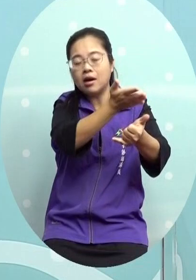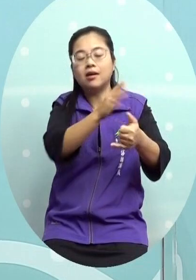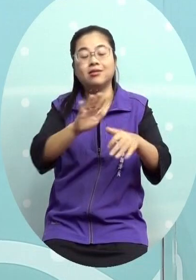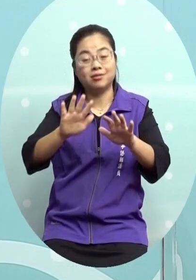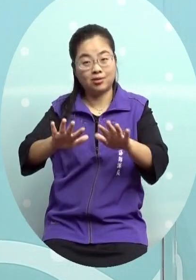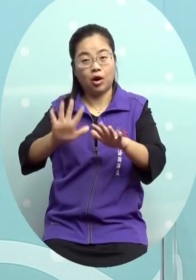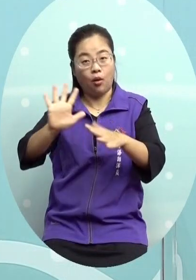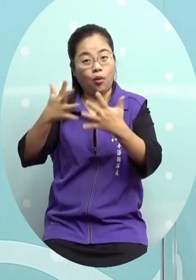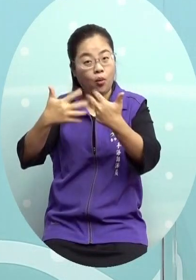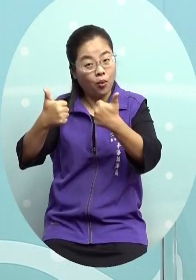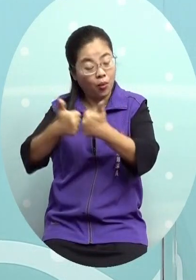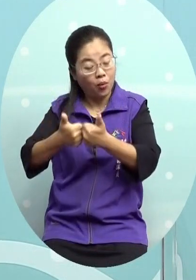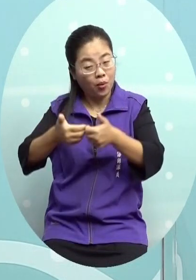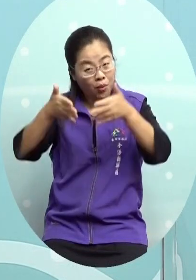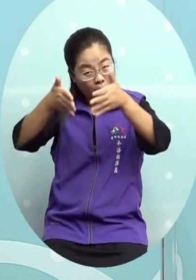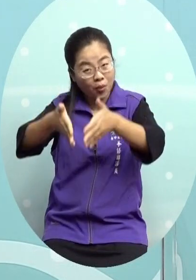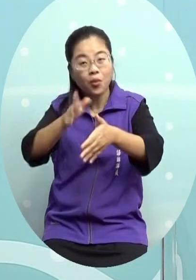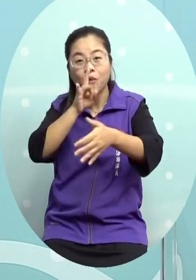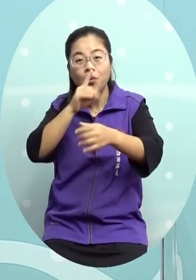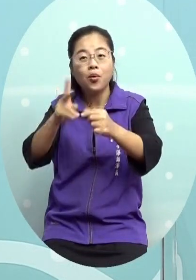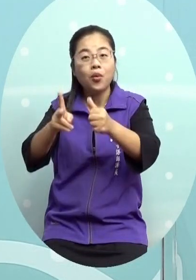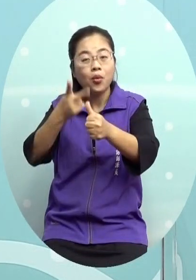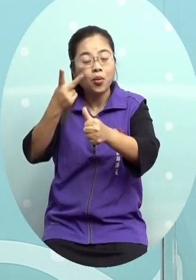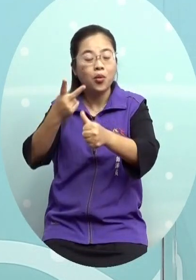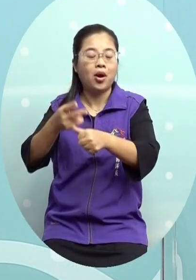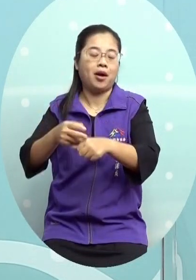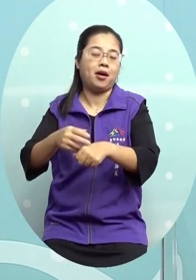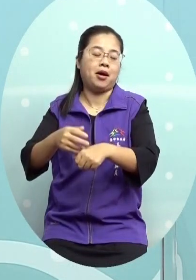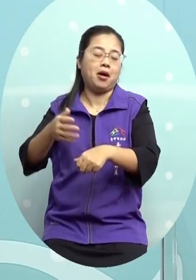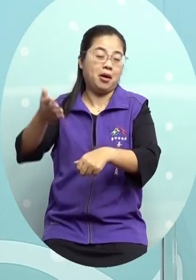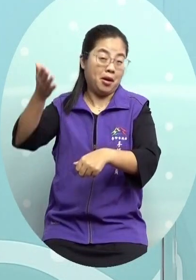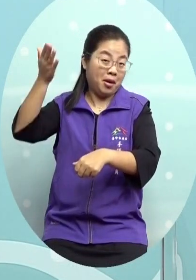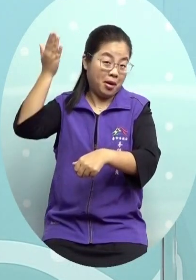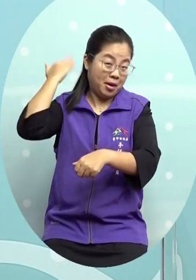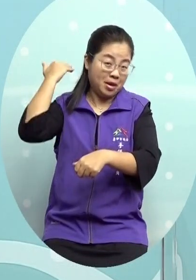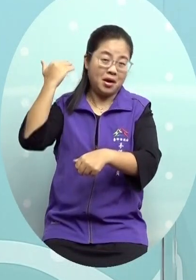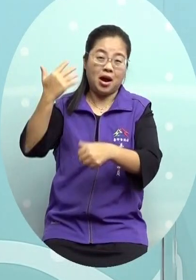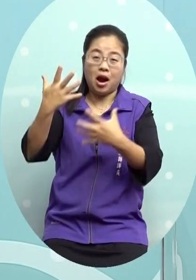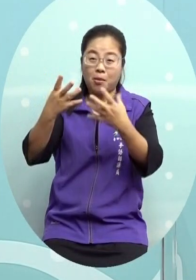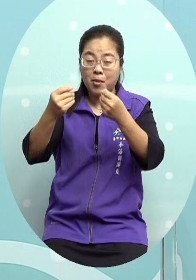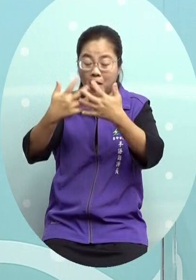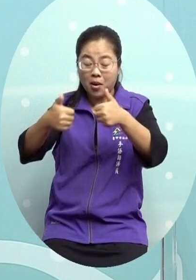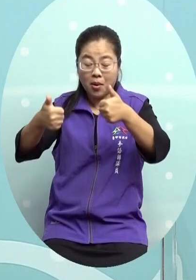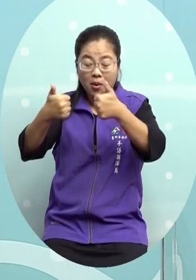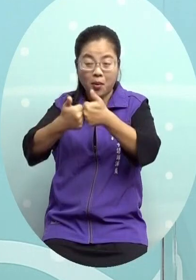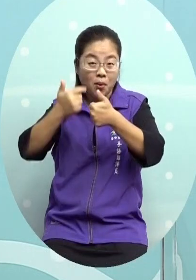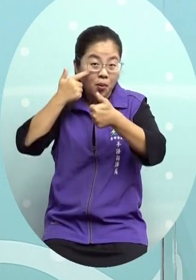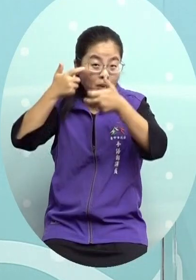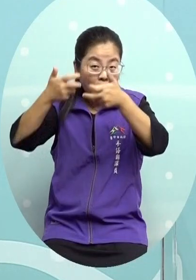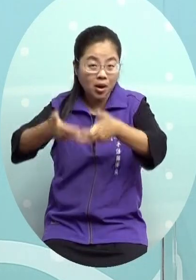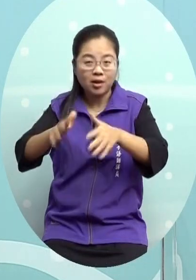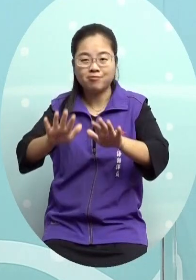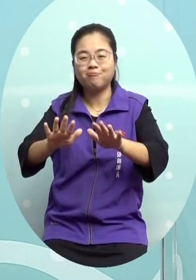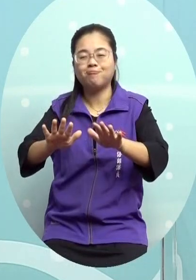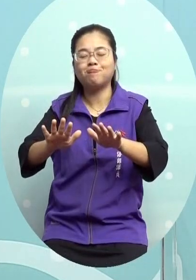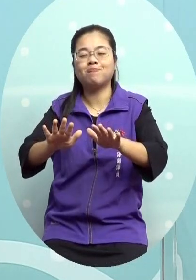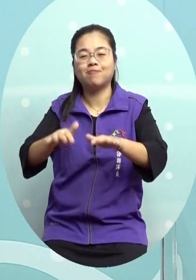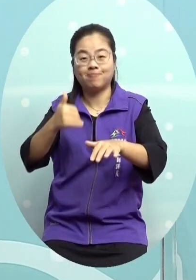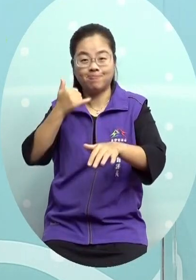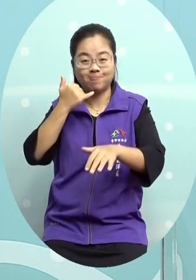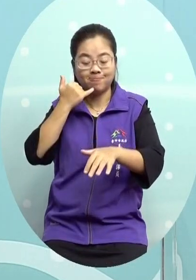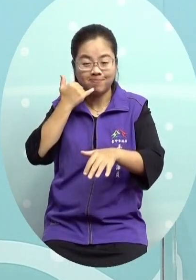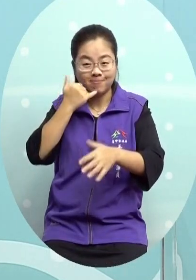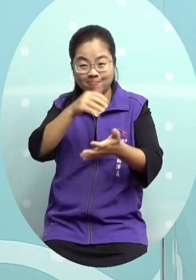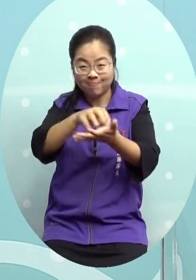选区过去长期以来被忽略或者是没有机会证实的很多资讯充分的得到证